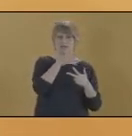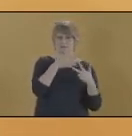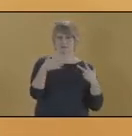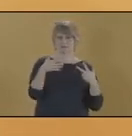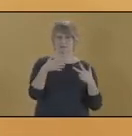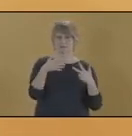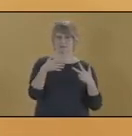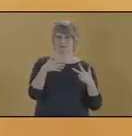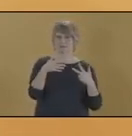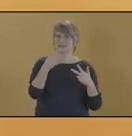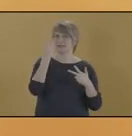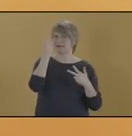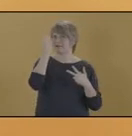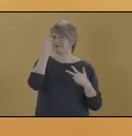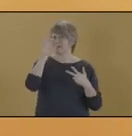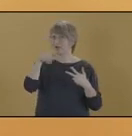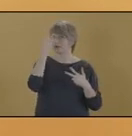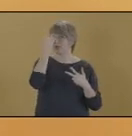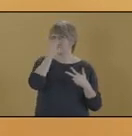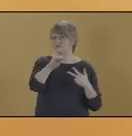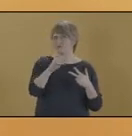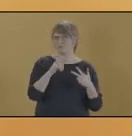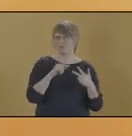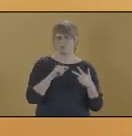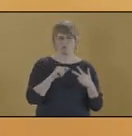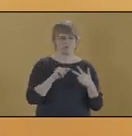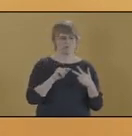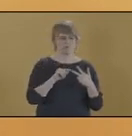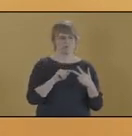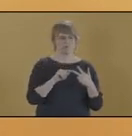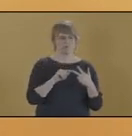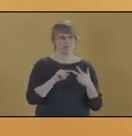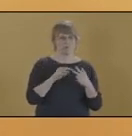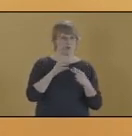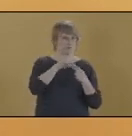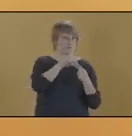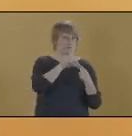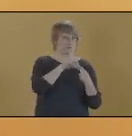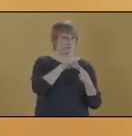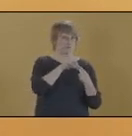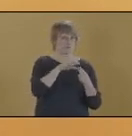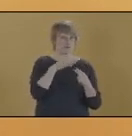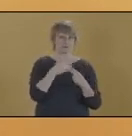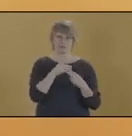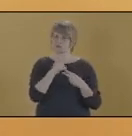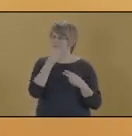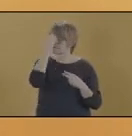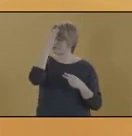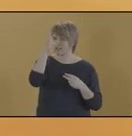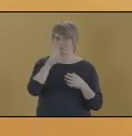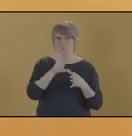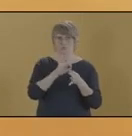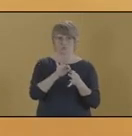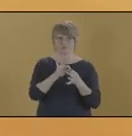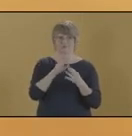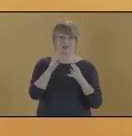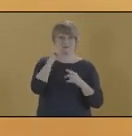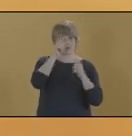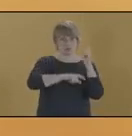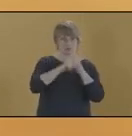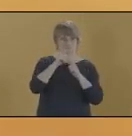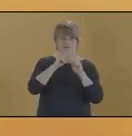der Schlüssel. Wir müssen präventiv arbeiten, weil Menschen zurückzuholen, die schon ein verfestigtes Weltbild haben, die